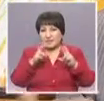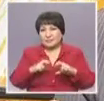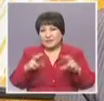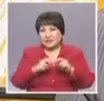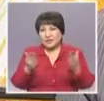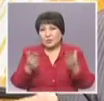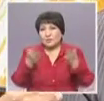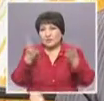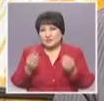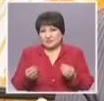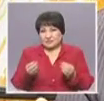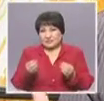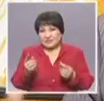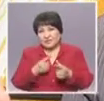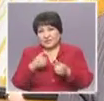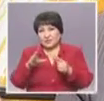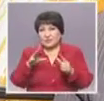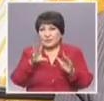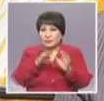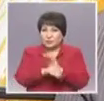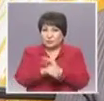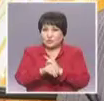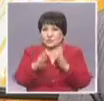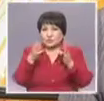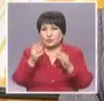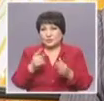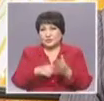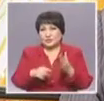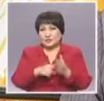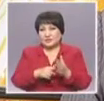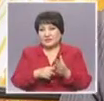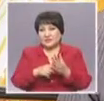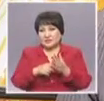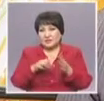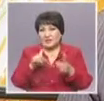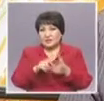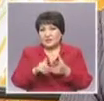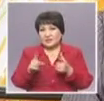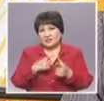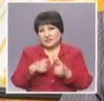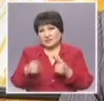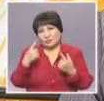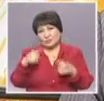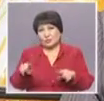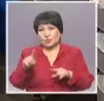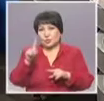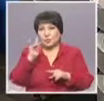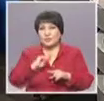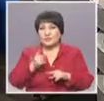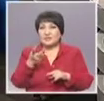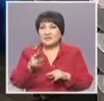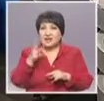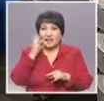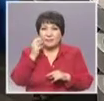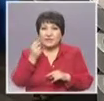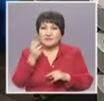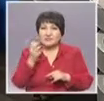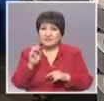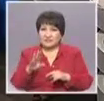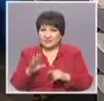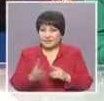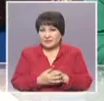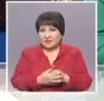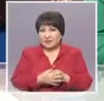или он будет посвящен дню города, или же в какой-нибудь другой удобный для алматинцев и гостей столицы день. Кстати, ближайшую субботу